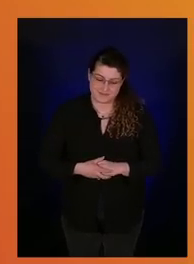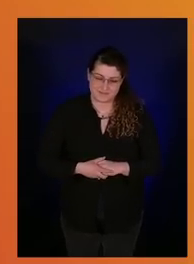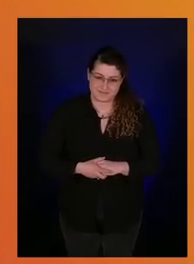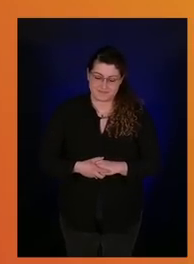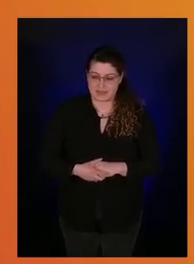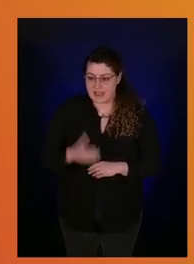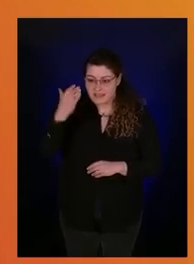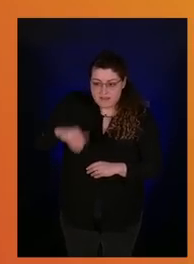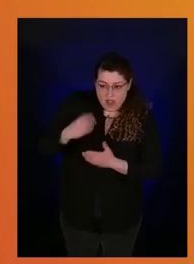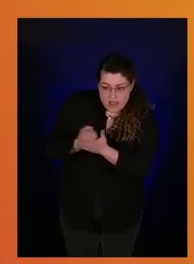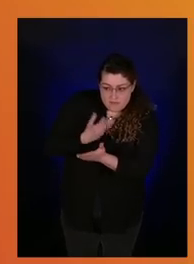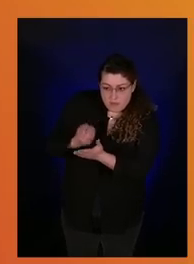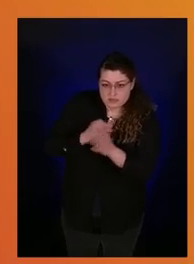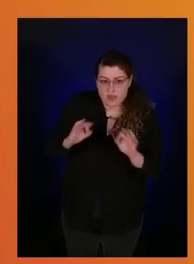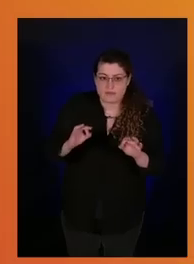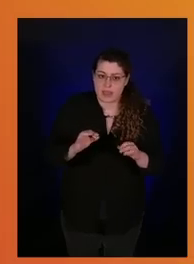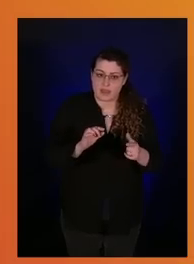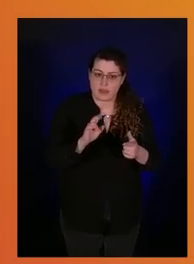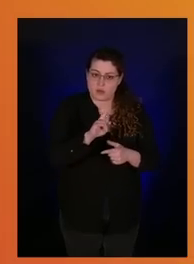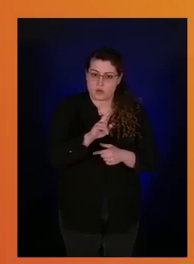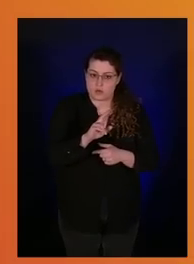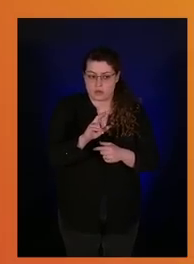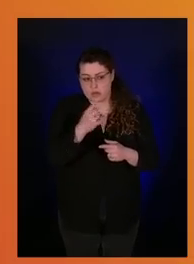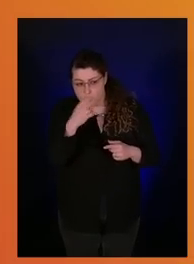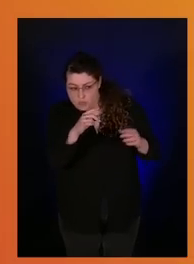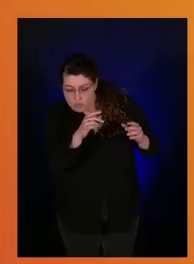pour savoir si j'ai une information au sujet des camarades du peuple.